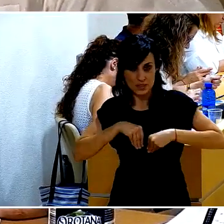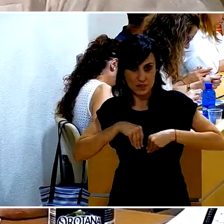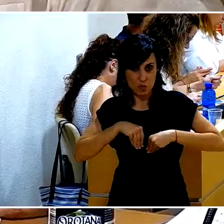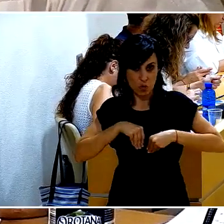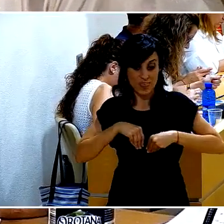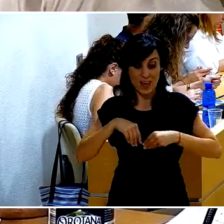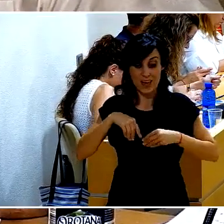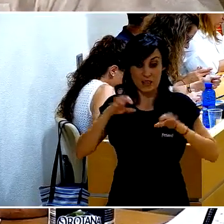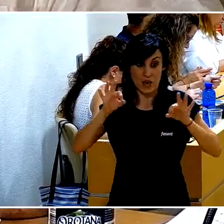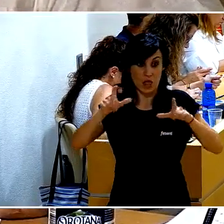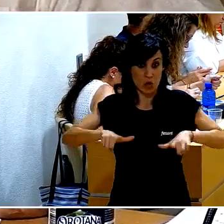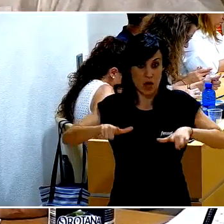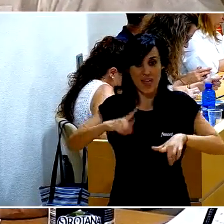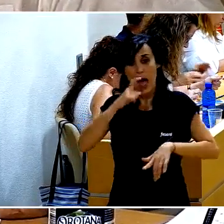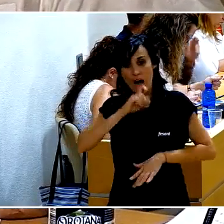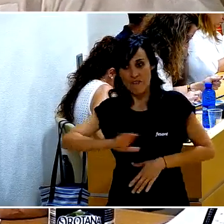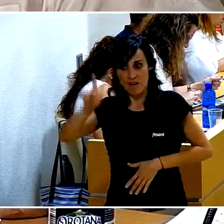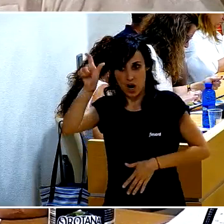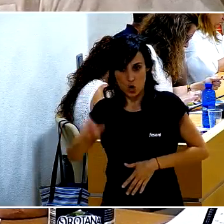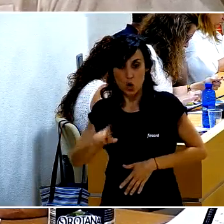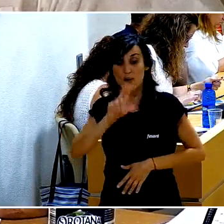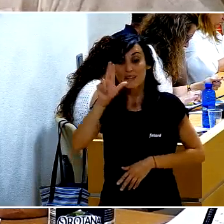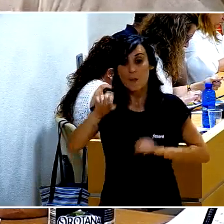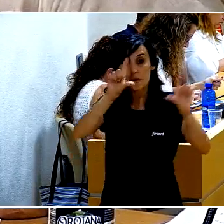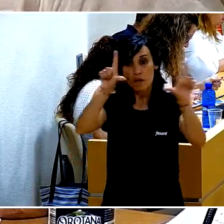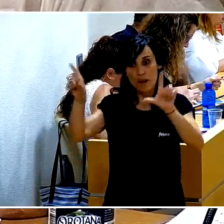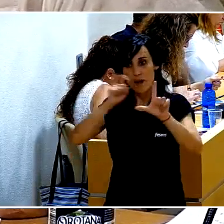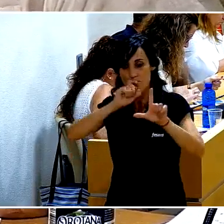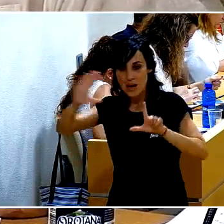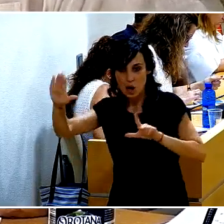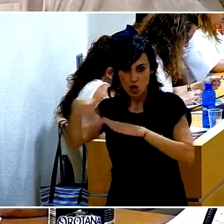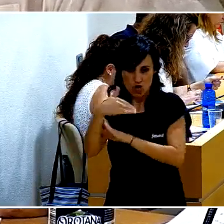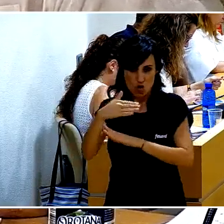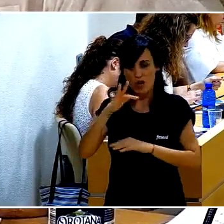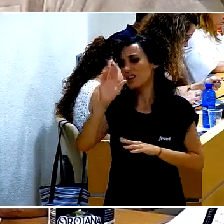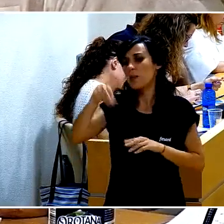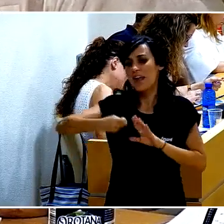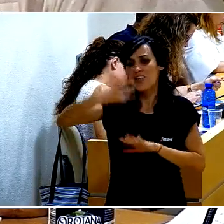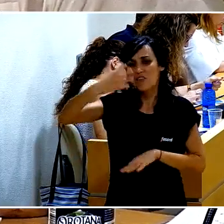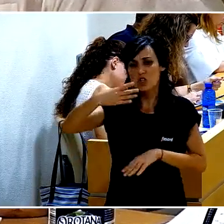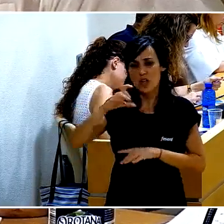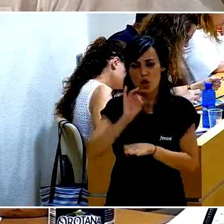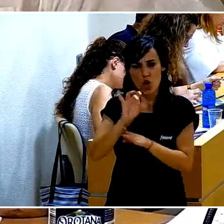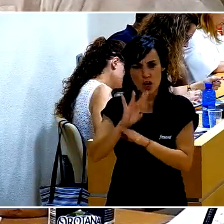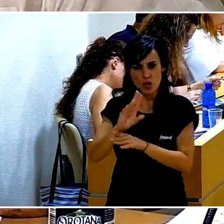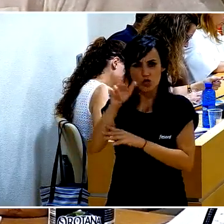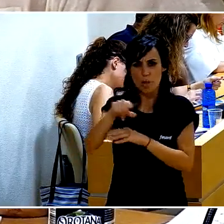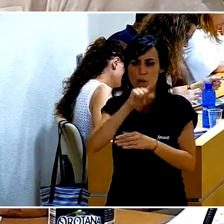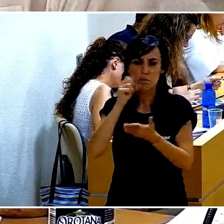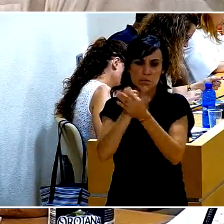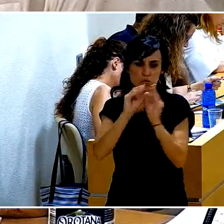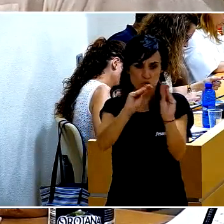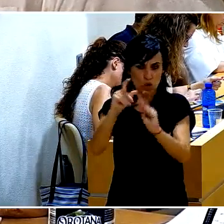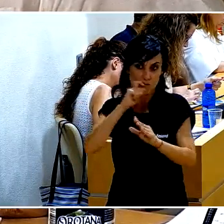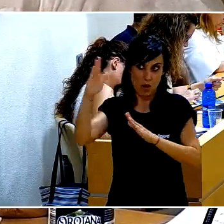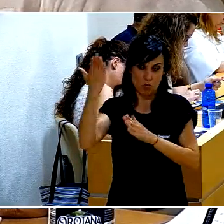Franco, els noms franquistes de carrers i l'escut anticonstitucional de la façana d'edificis de Correos, que és municipal,